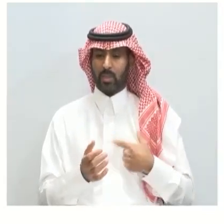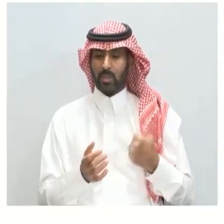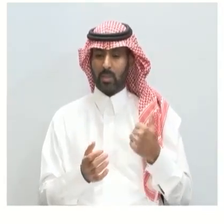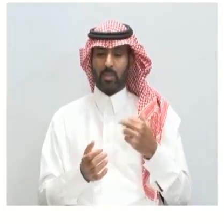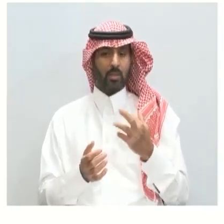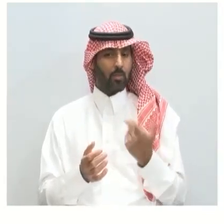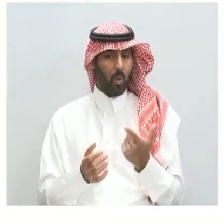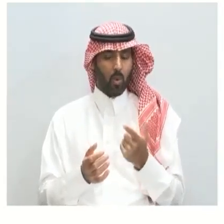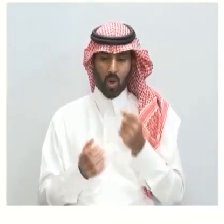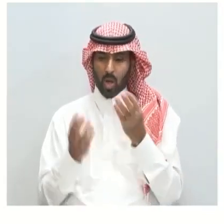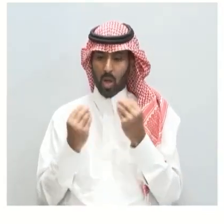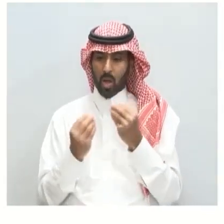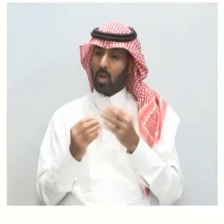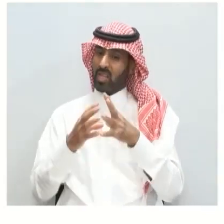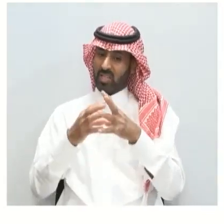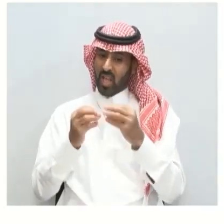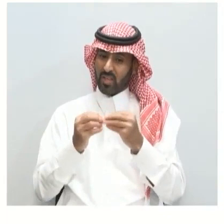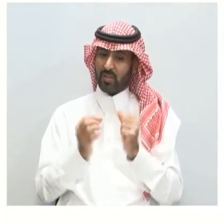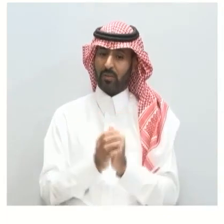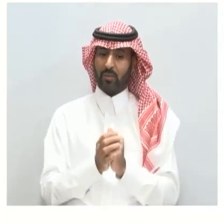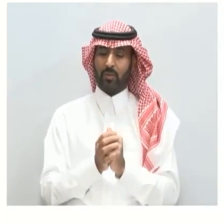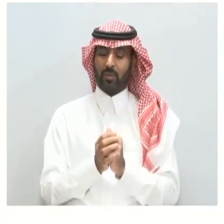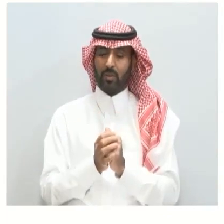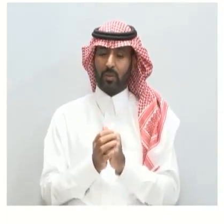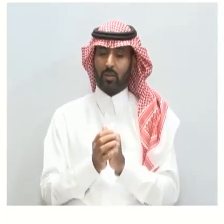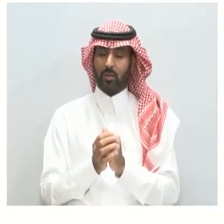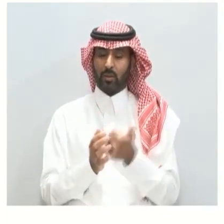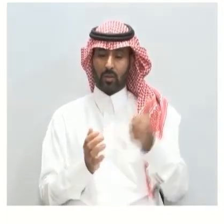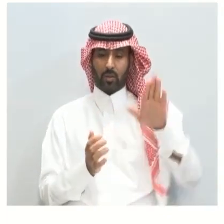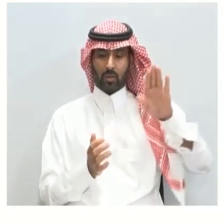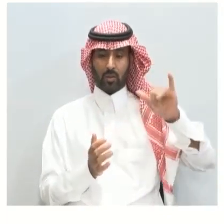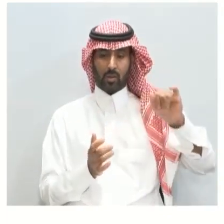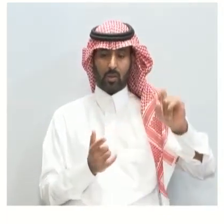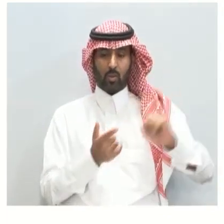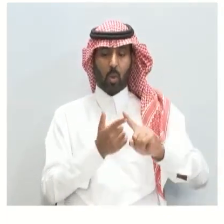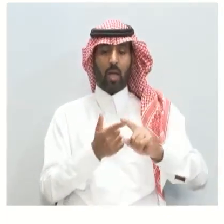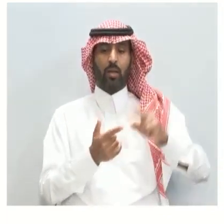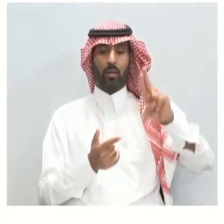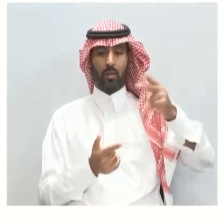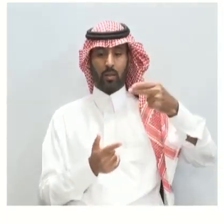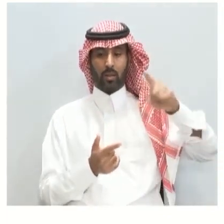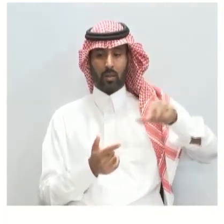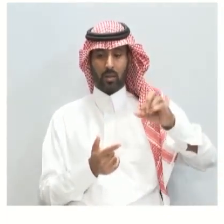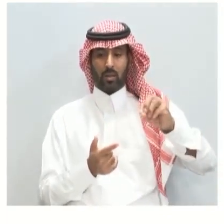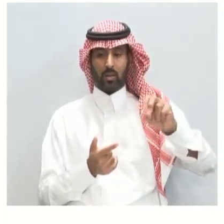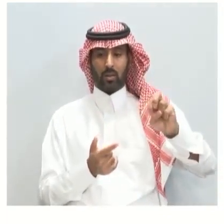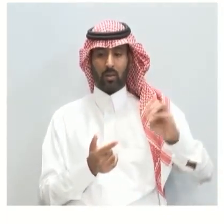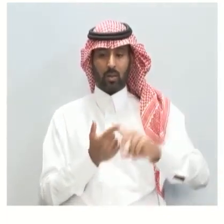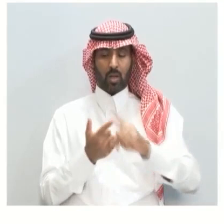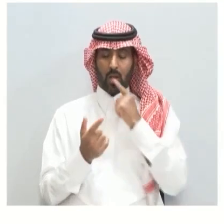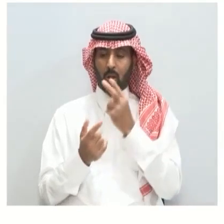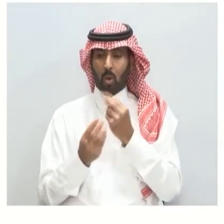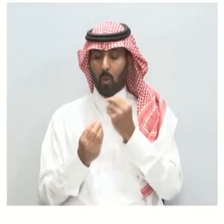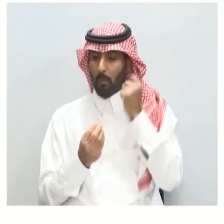العلم تعريفه تعريف العلم اي علم ناتي اليه لكن في منهجنا هو علم القران الكريم علوم